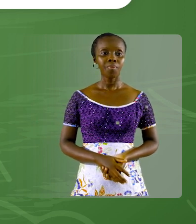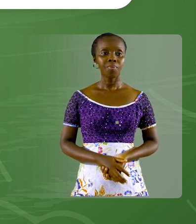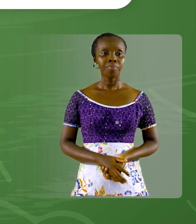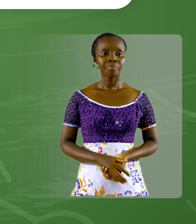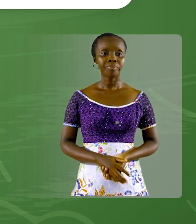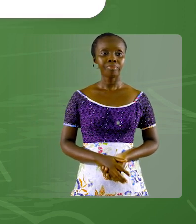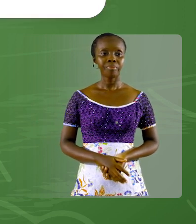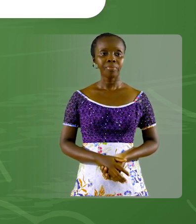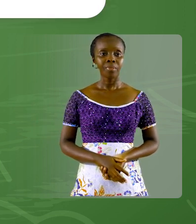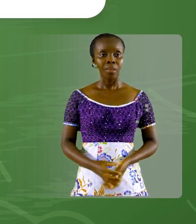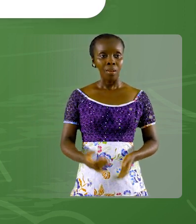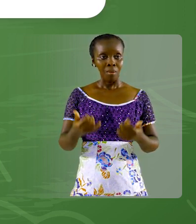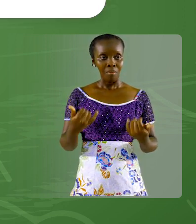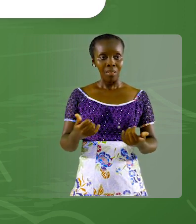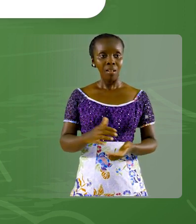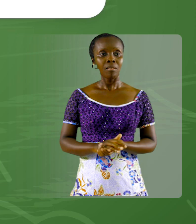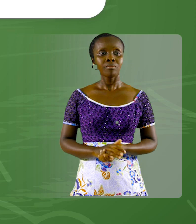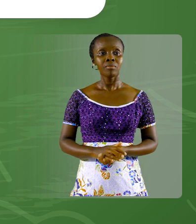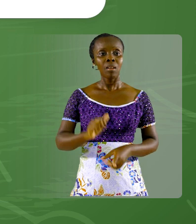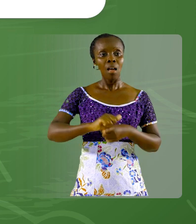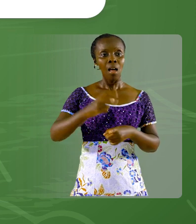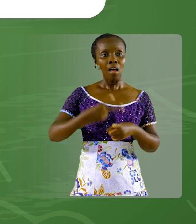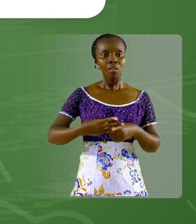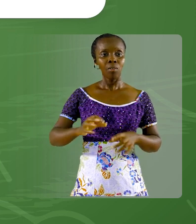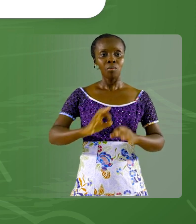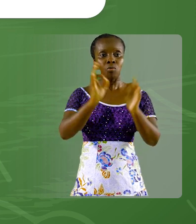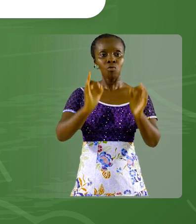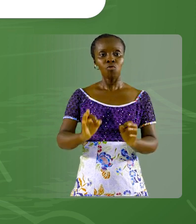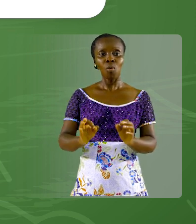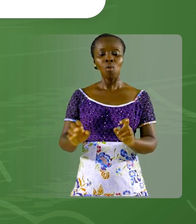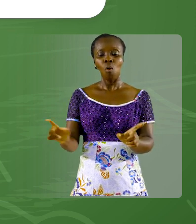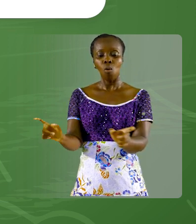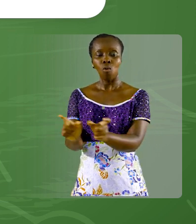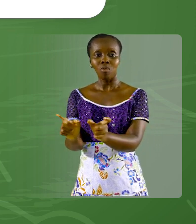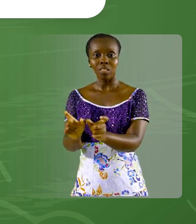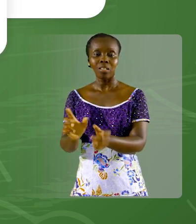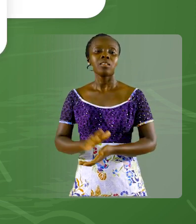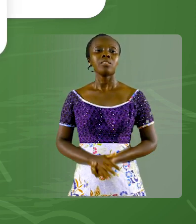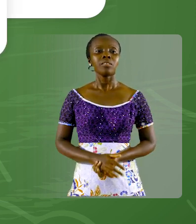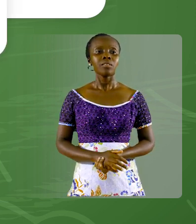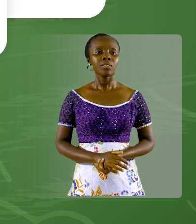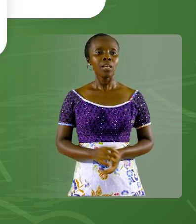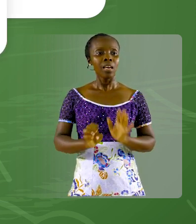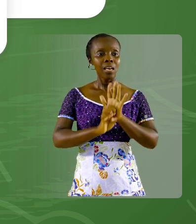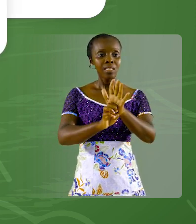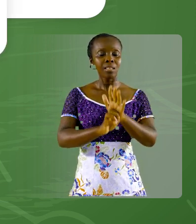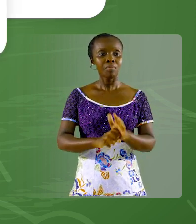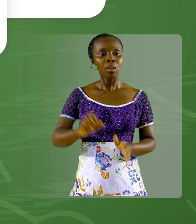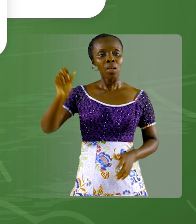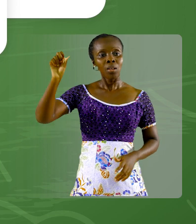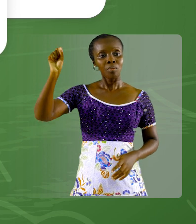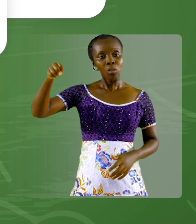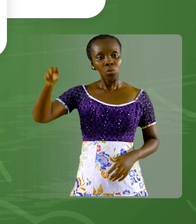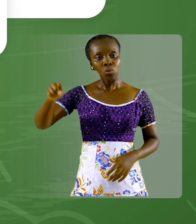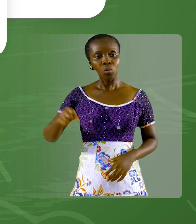Nous avons les adverbes de forme composée. Nous avons, bien sûr, à coup